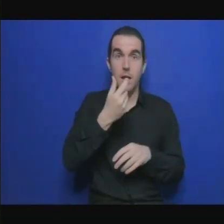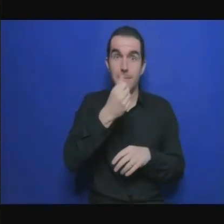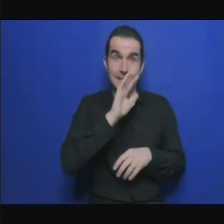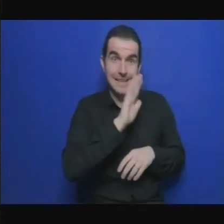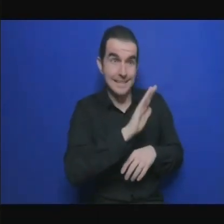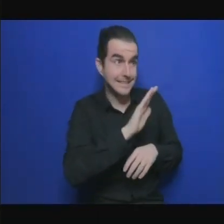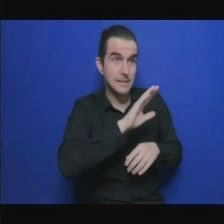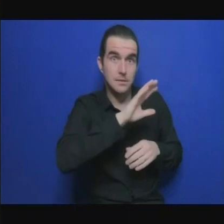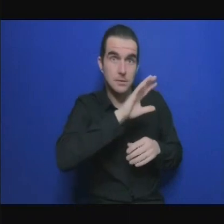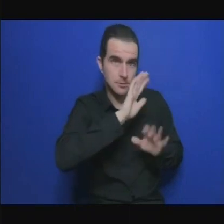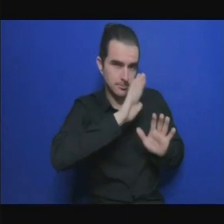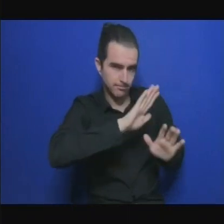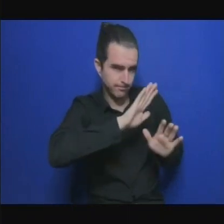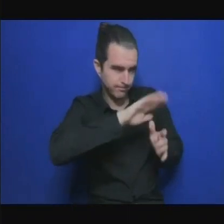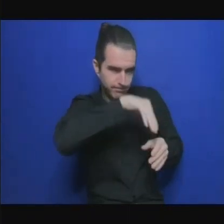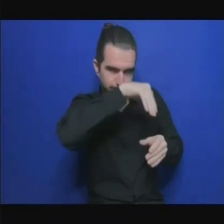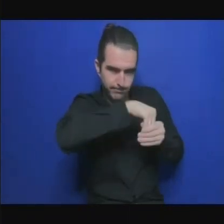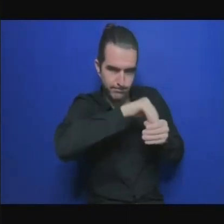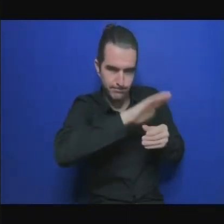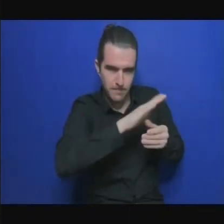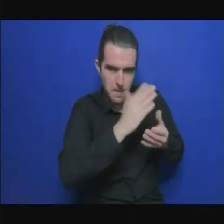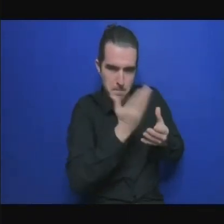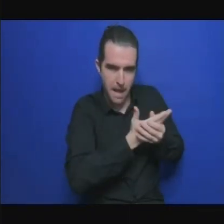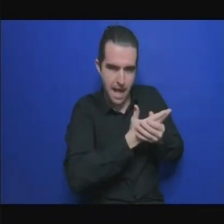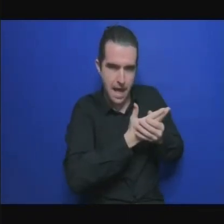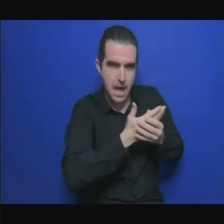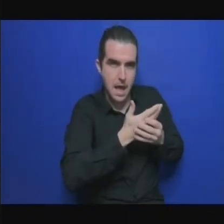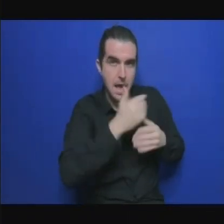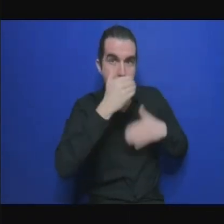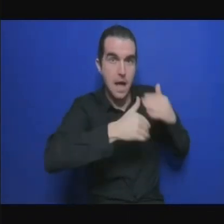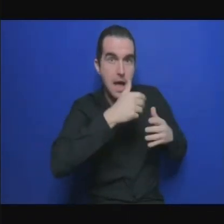on peut avoir je ne pas moi 9% sur 15 ans bon